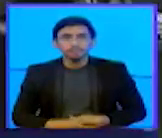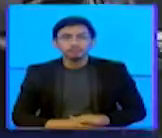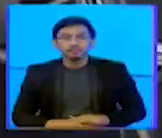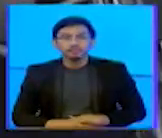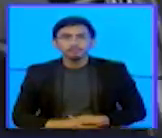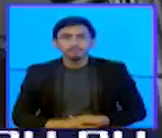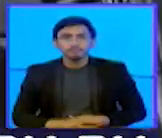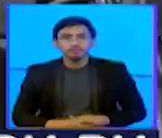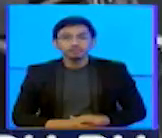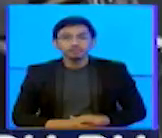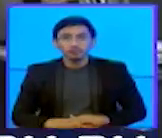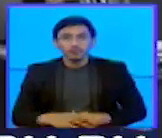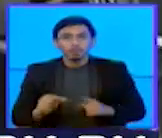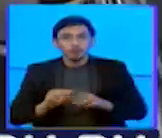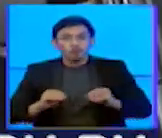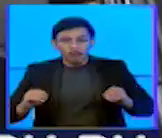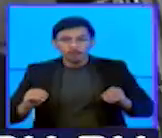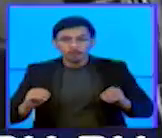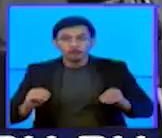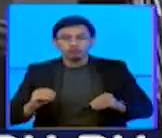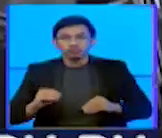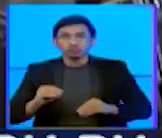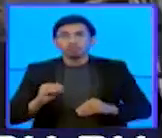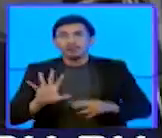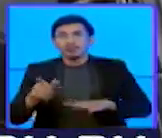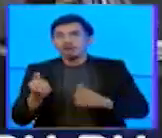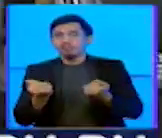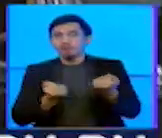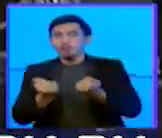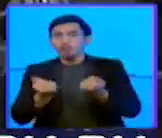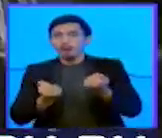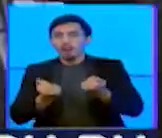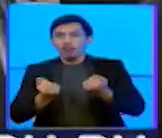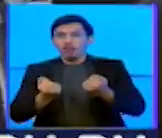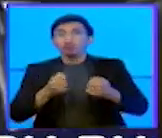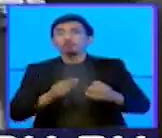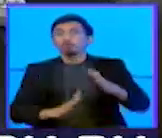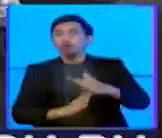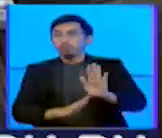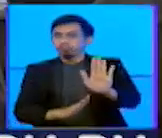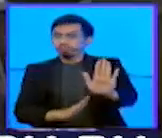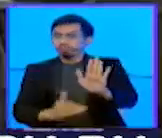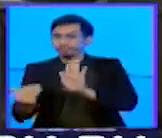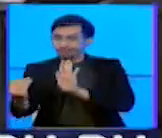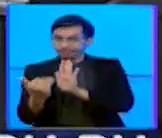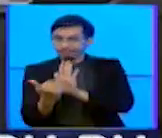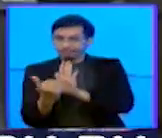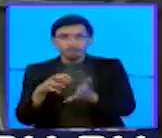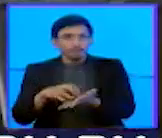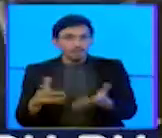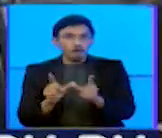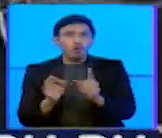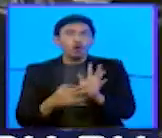Petugas Satgas COVID-19 dan polisi menghentikan paksa sebuah mobil bak terbuka yang mengangkut puluhan ibu-ibu di Kecamatan Jatisrono, Wonogiri, Jawa Tengah, Jumat